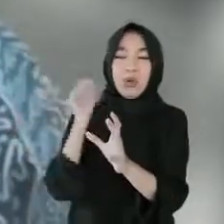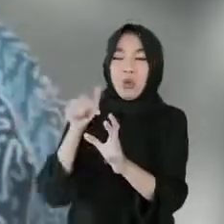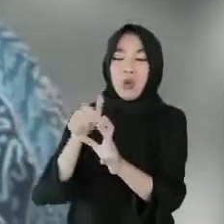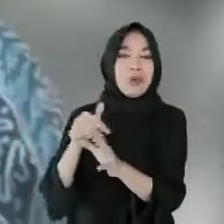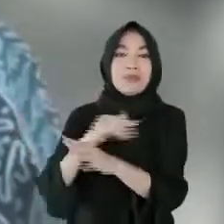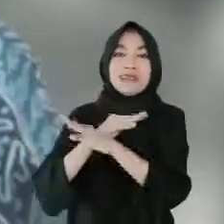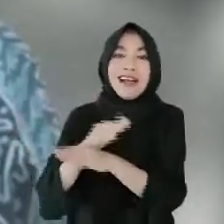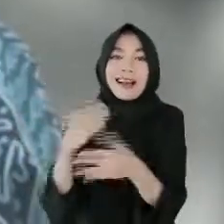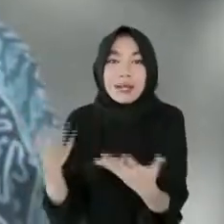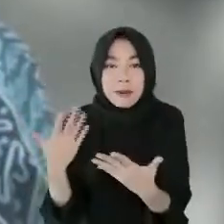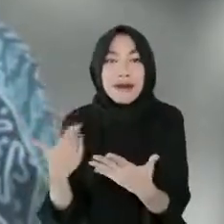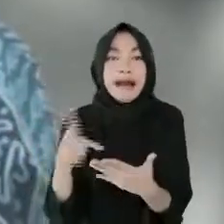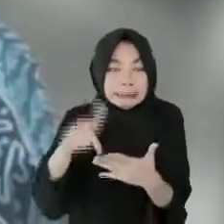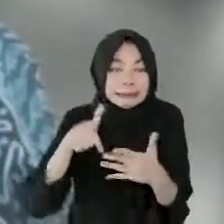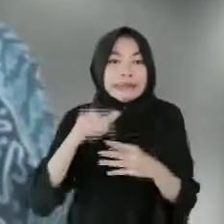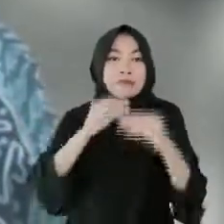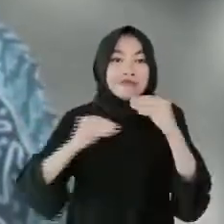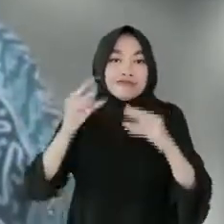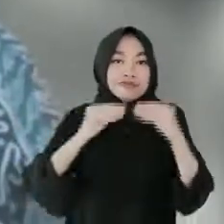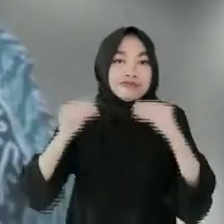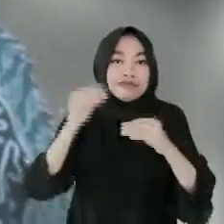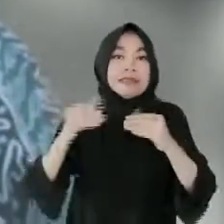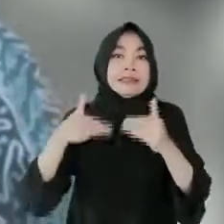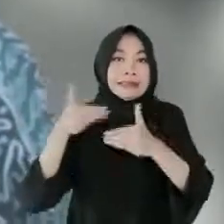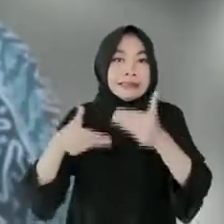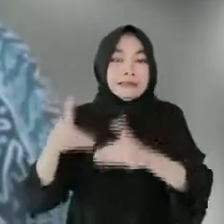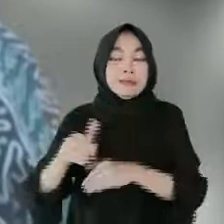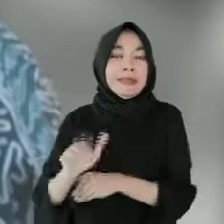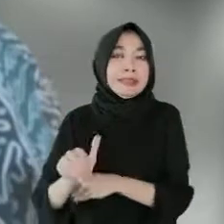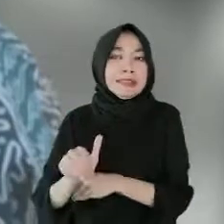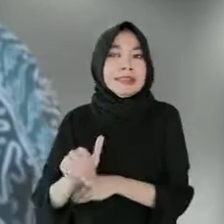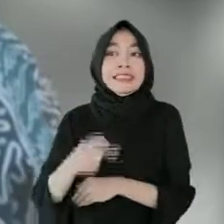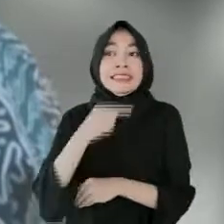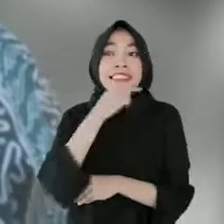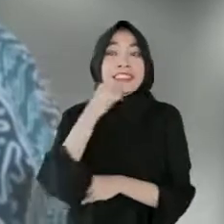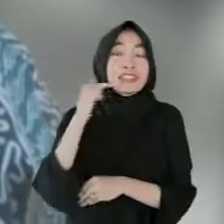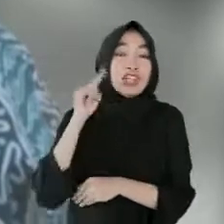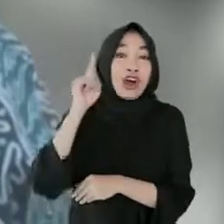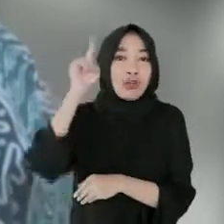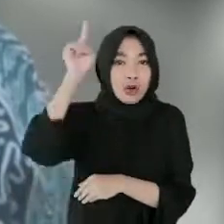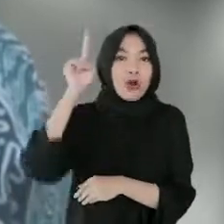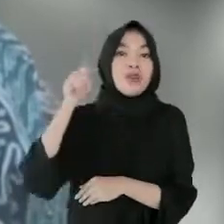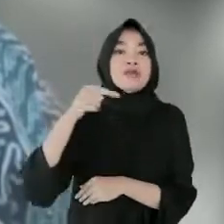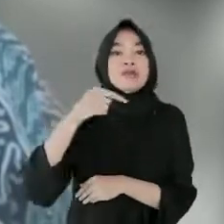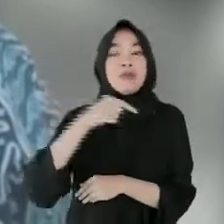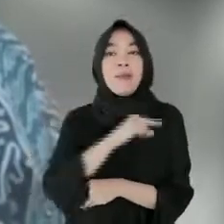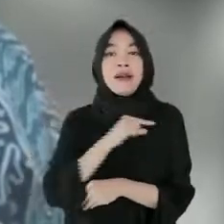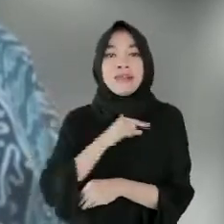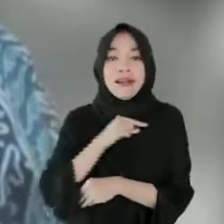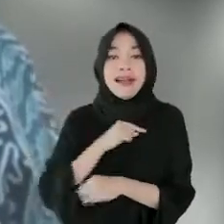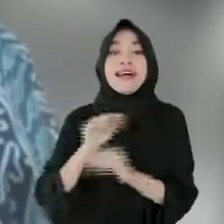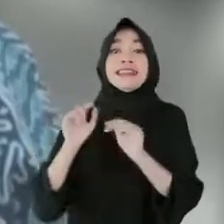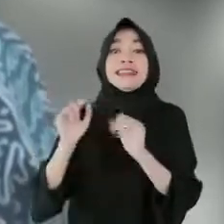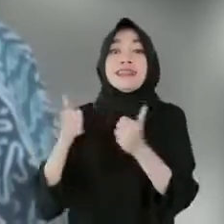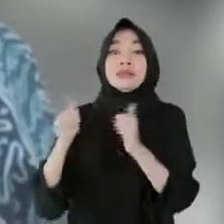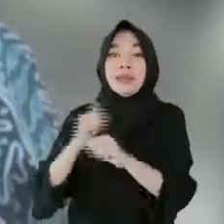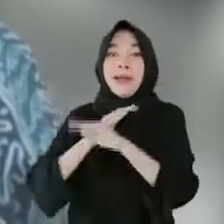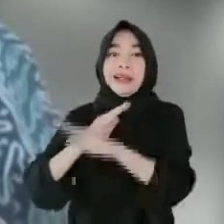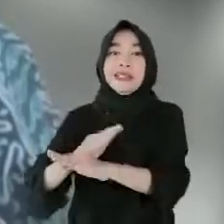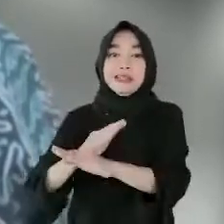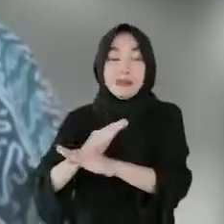sehingga hal-hal seperti ini bisa kalau sudah diantisipasi oleh panitia termasuk juga